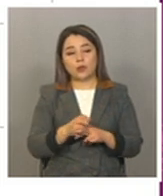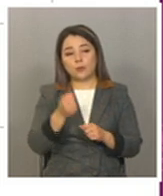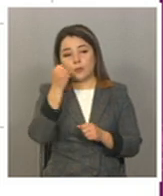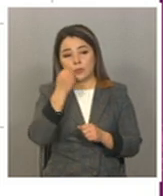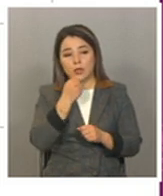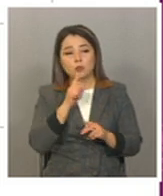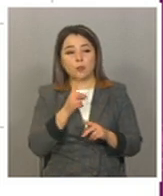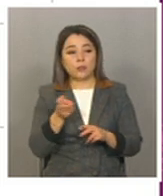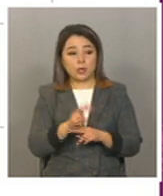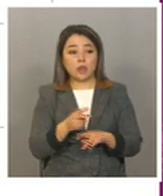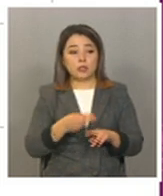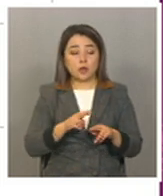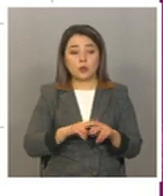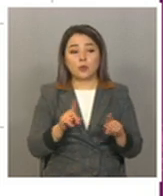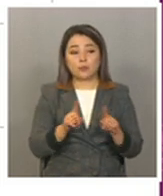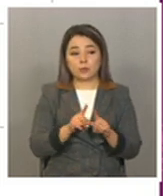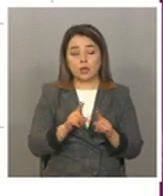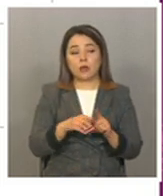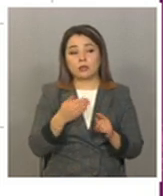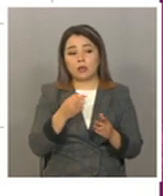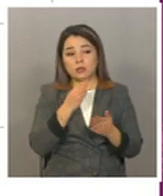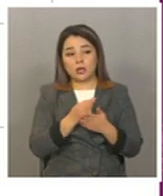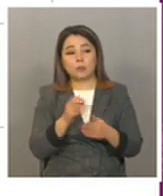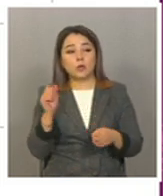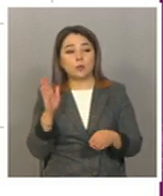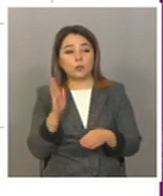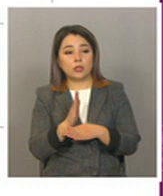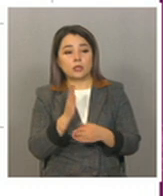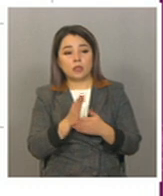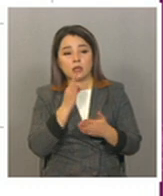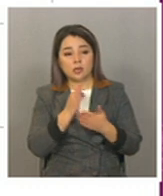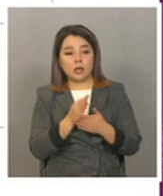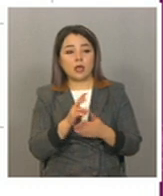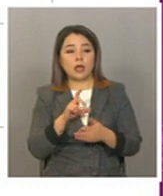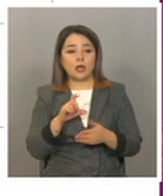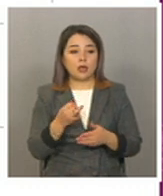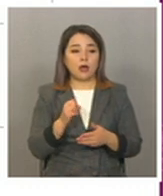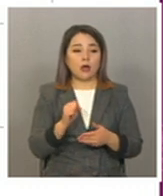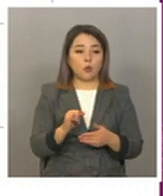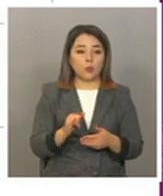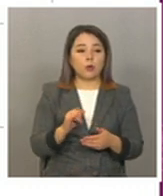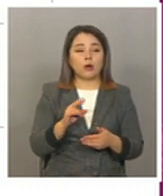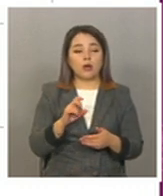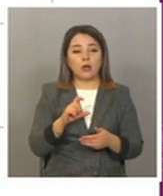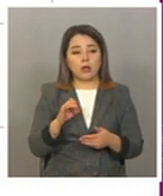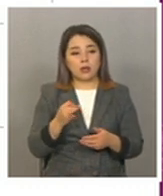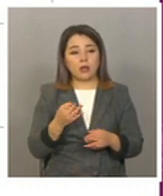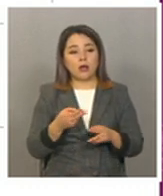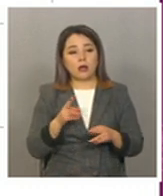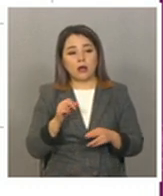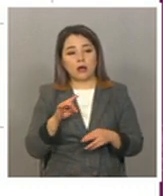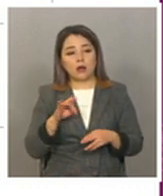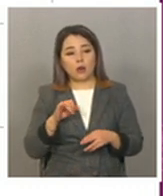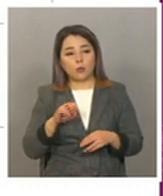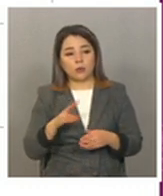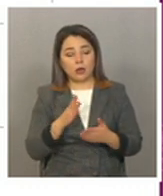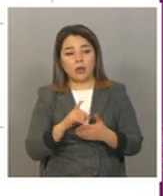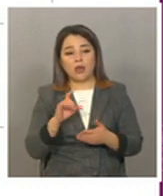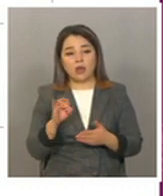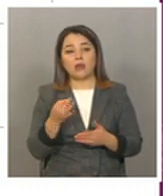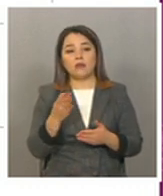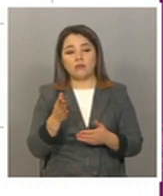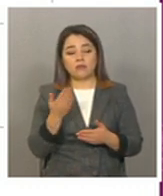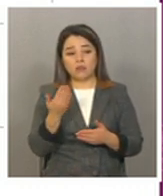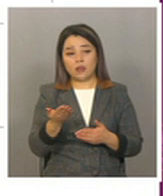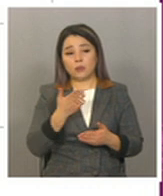Побуждение, команду, приказ, запрет. Это междометие «алло», «эй», «ау», «караул» и прочие. «Эй, вы меня